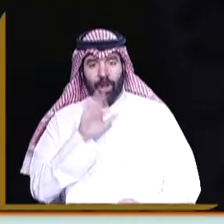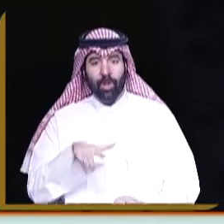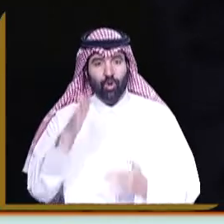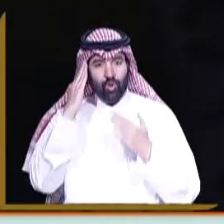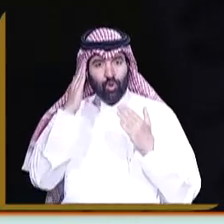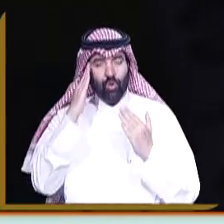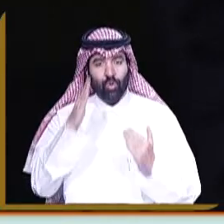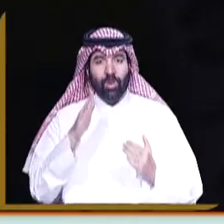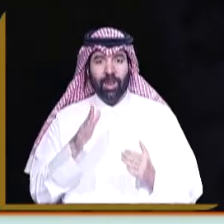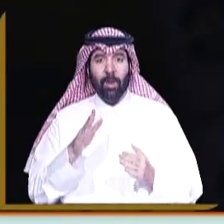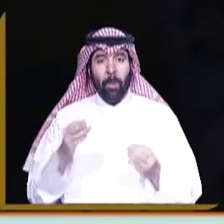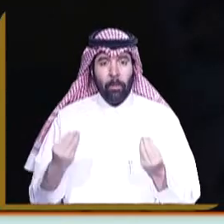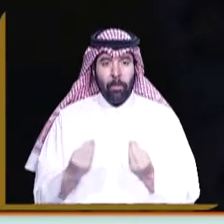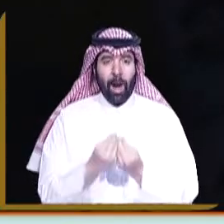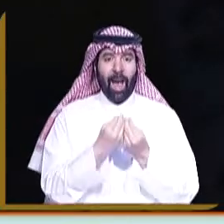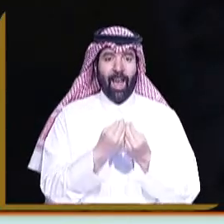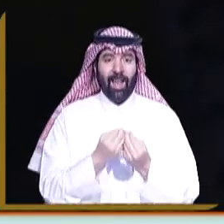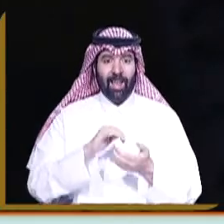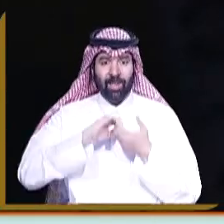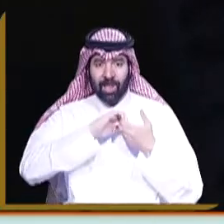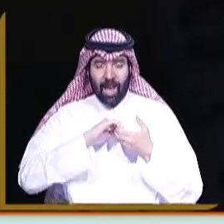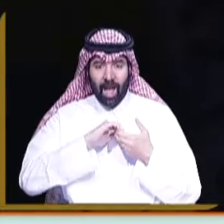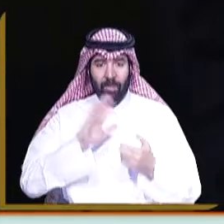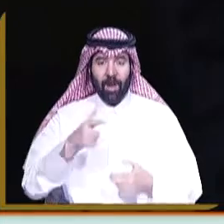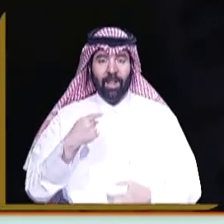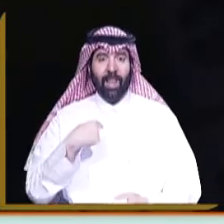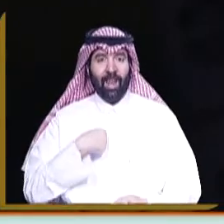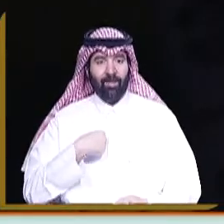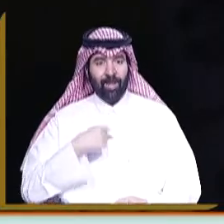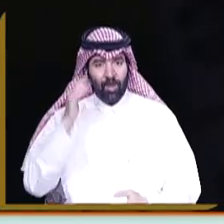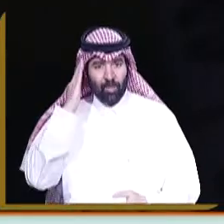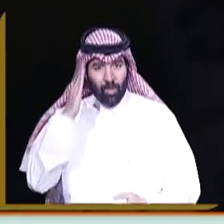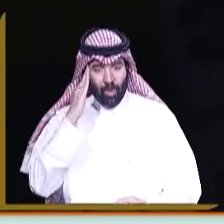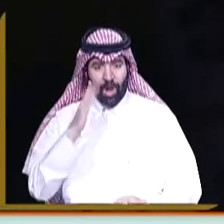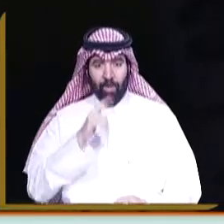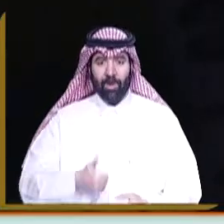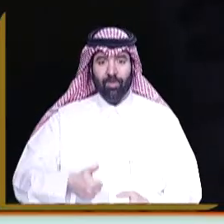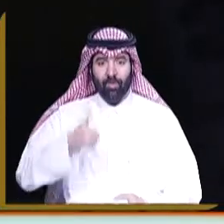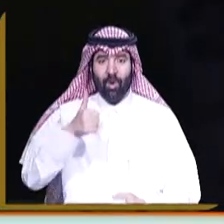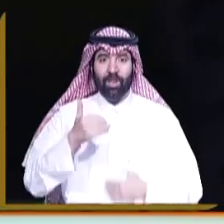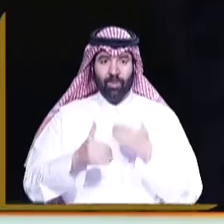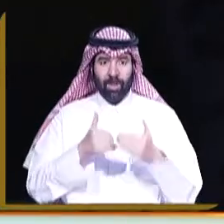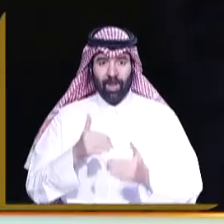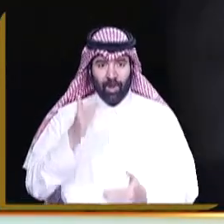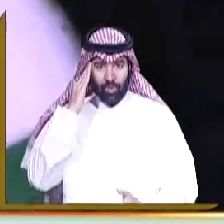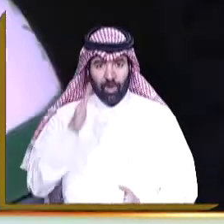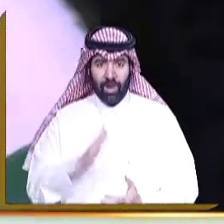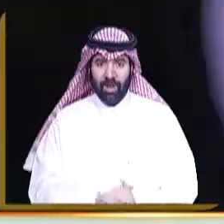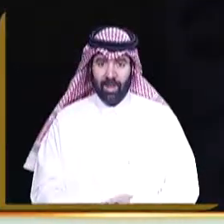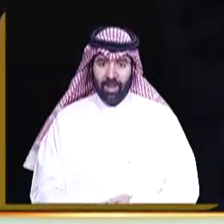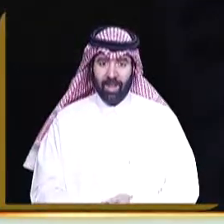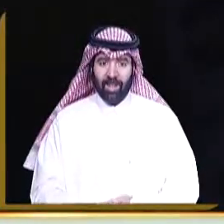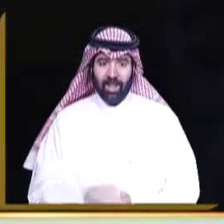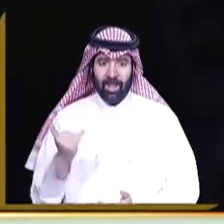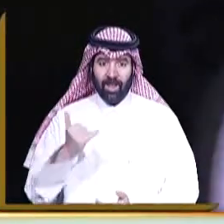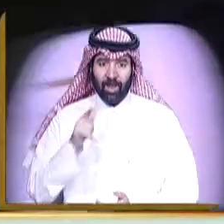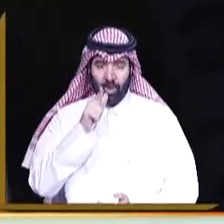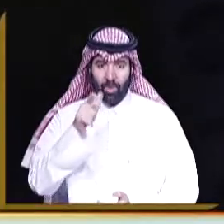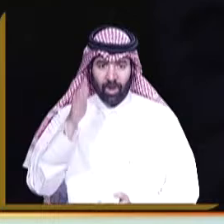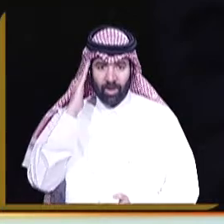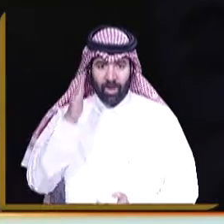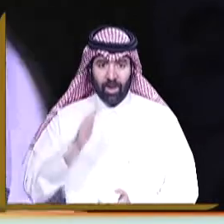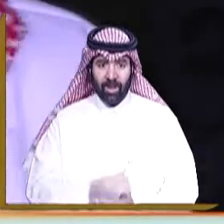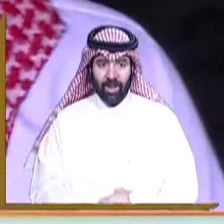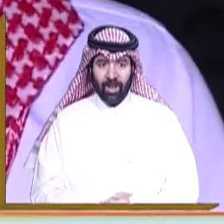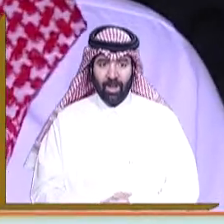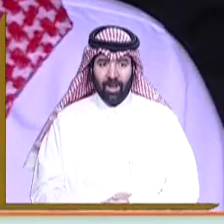الخريجين، وبارك لنفسي، والحمد لله على هذا الإنجاز، وإن شاء الله من أعلى الأعلى يا رب. شكرا جزيلا لك. العفو.